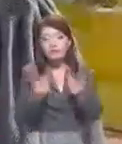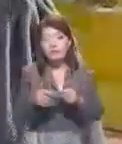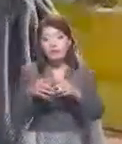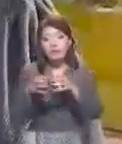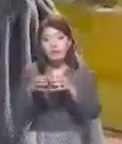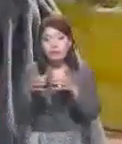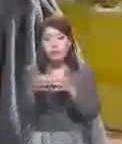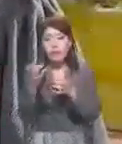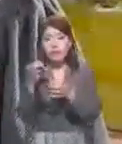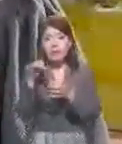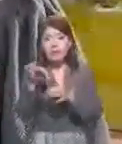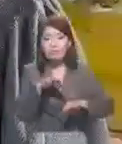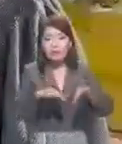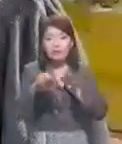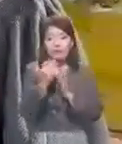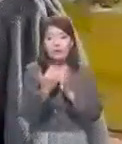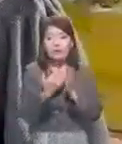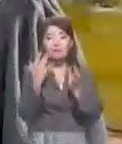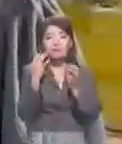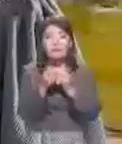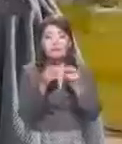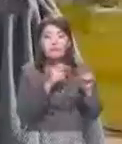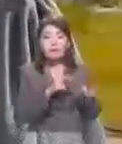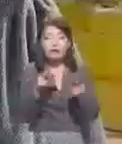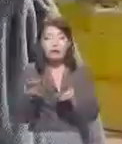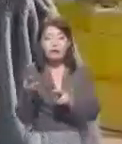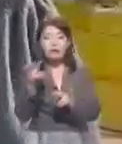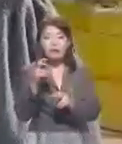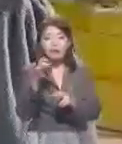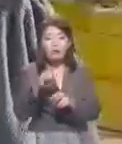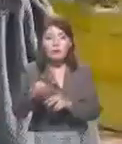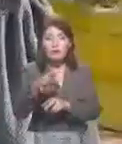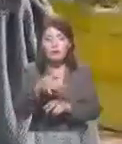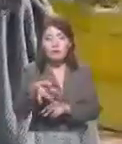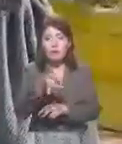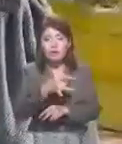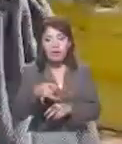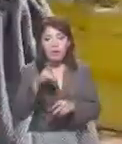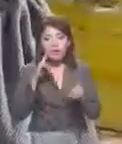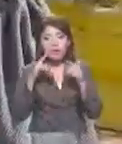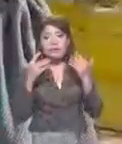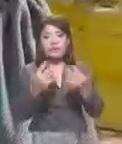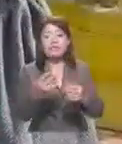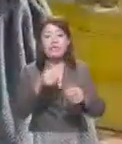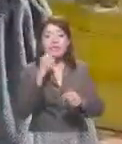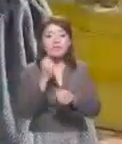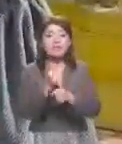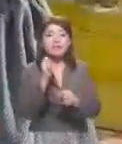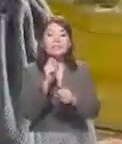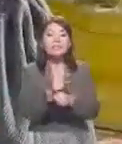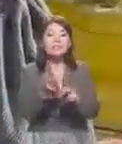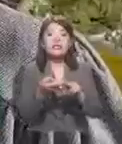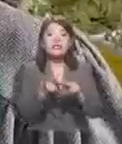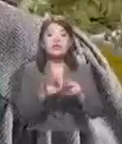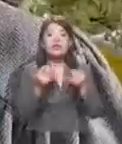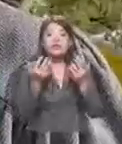Данный объект дорожной карты находился на постоянном контроле как депутатов областного, так и районного маслихатов. Основная задача на сегодняшний день, чтобы